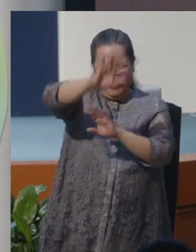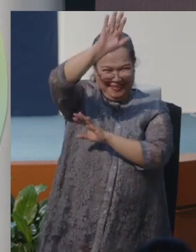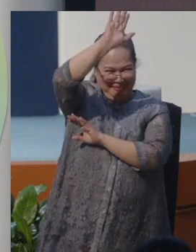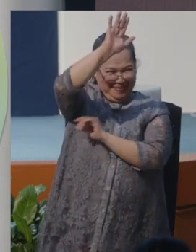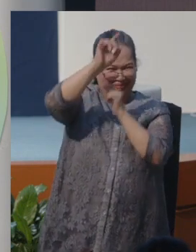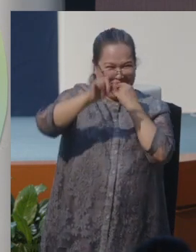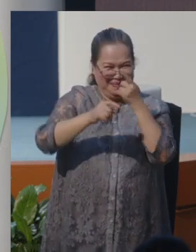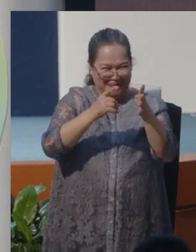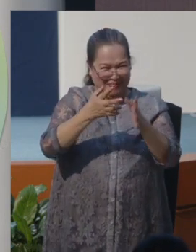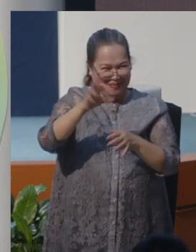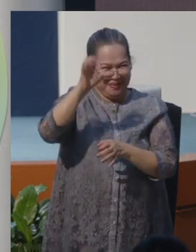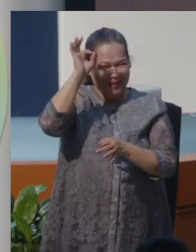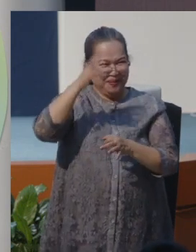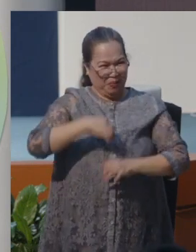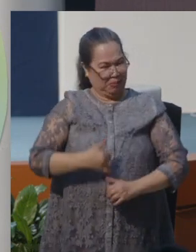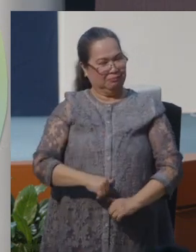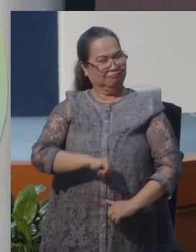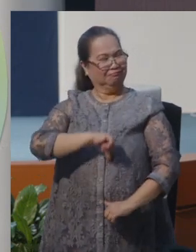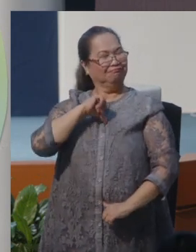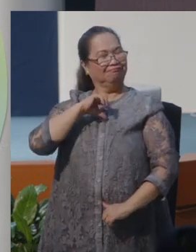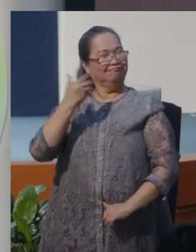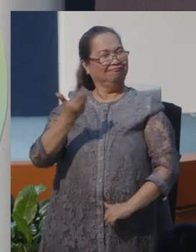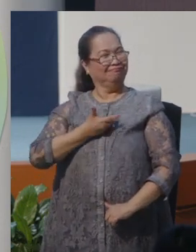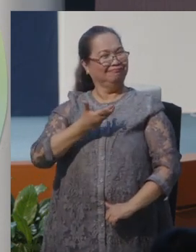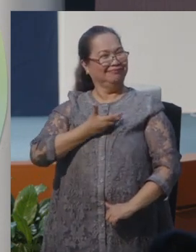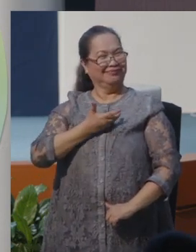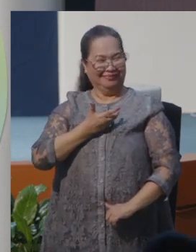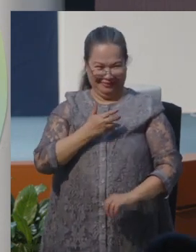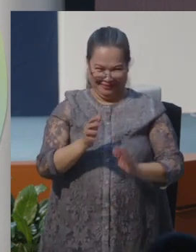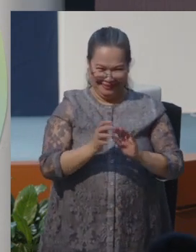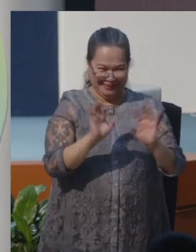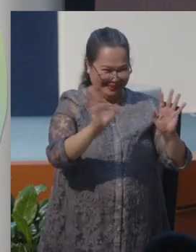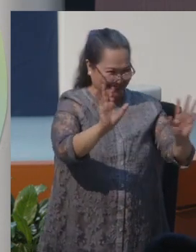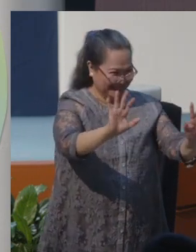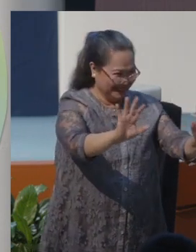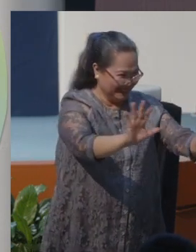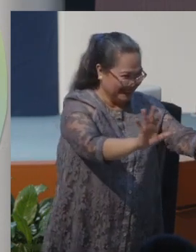Baka maging source pa ng pride. Huwag na. No?